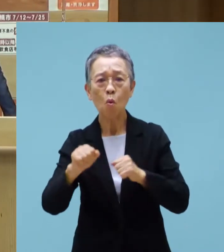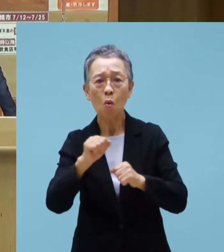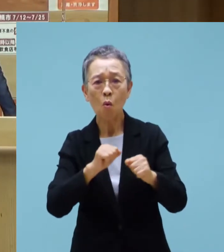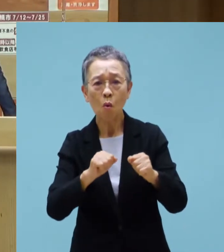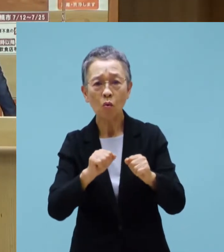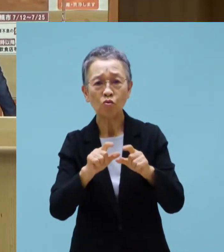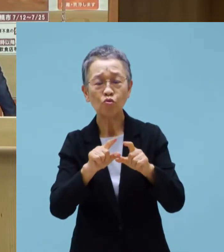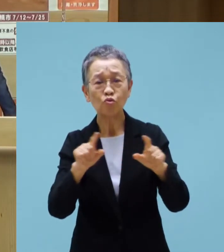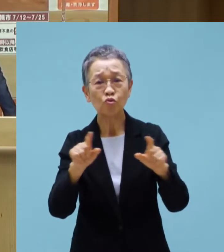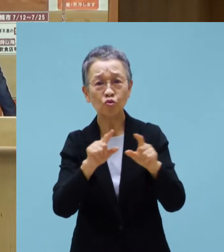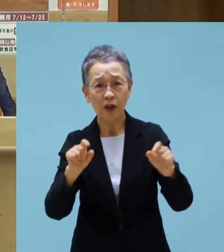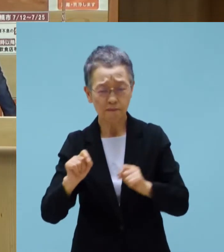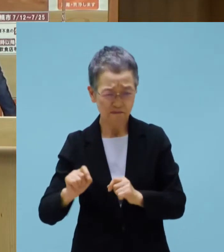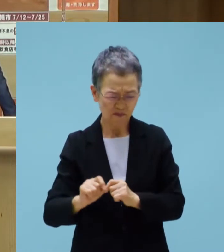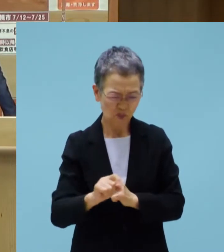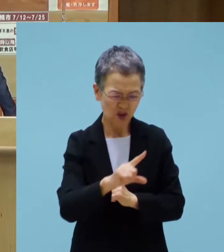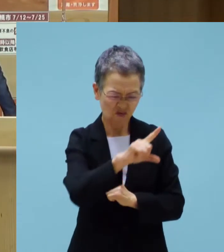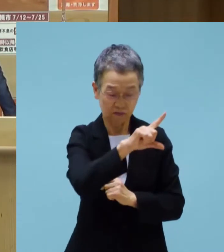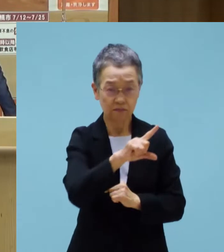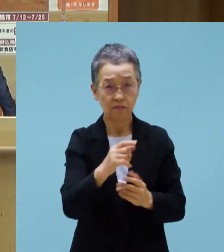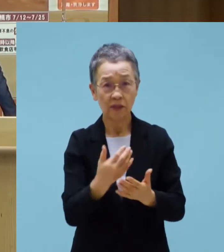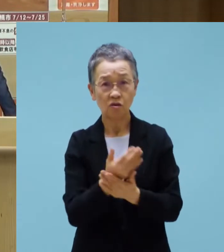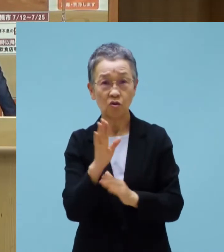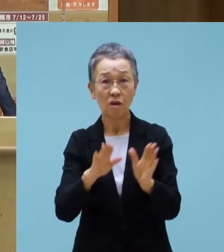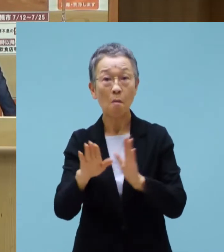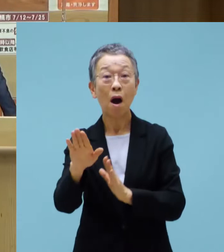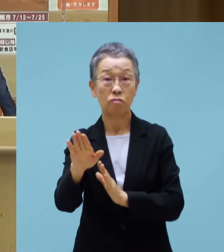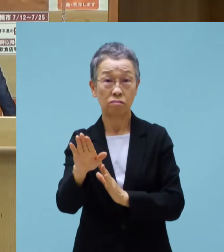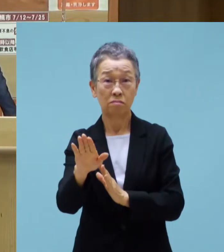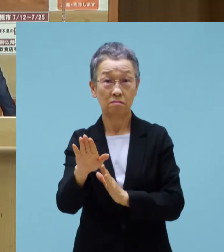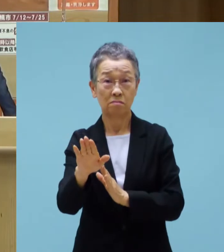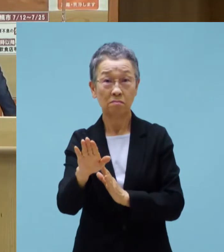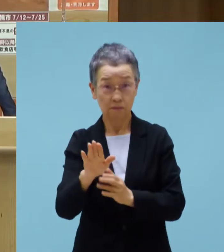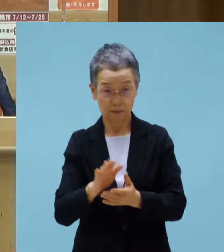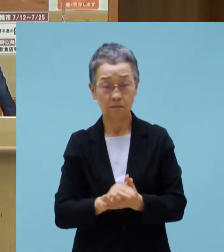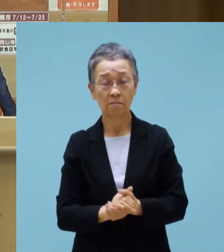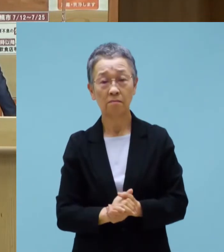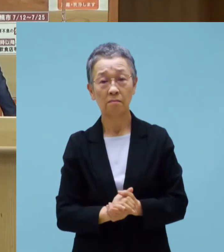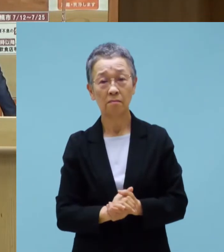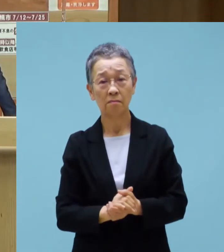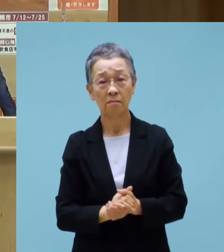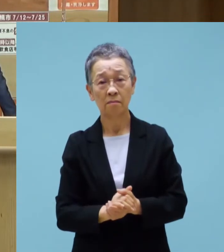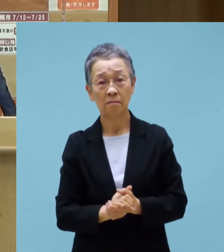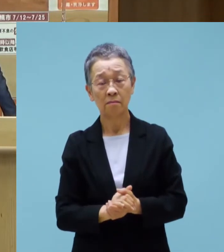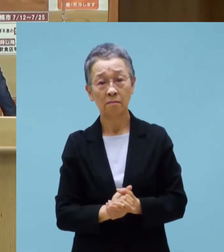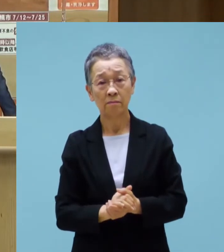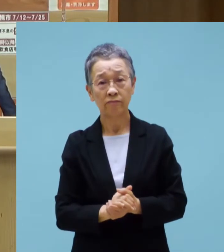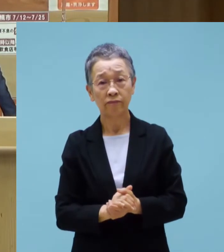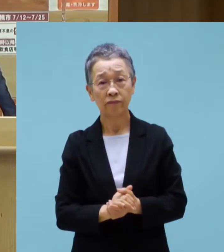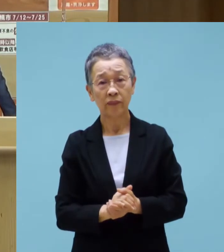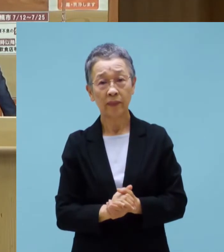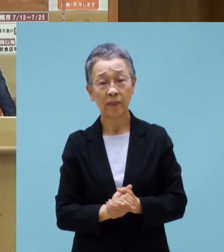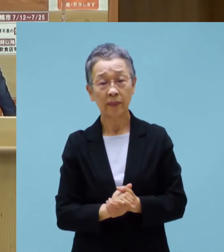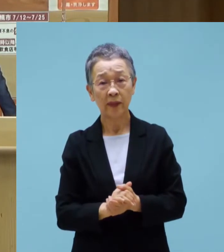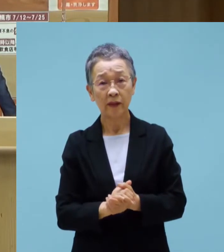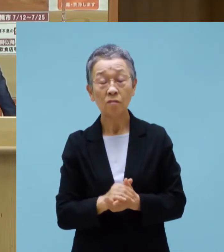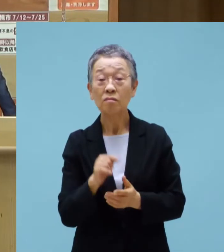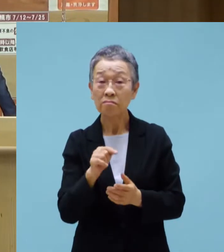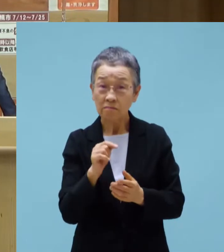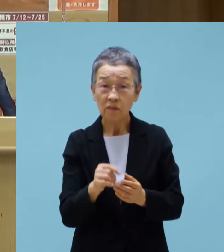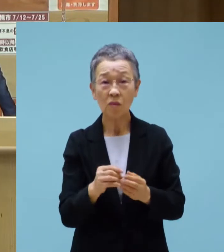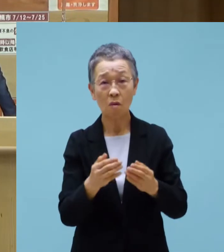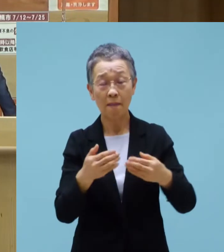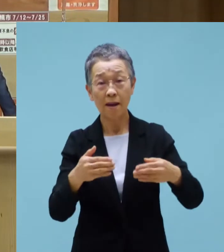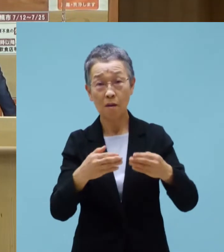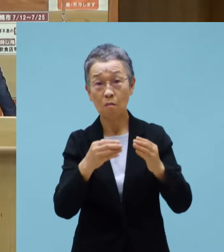活発化してくる、そういう状況が控えてますので、これは先手での対策、こういったものが必要だ